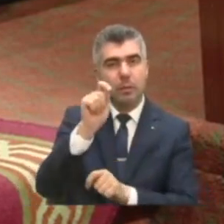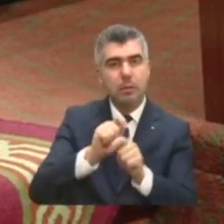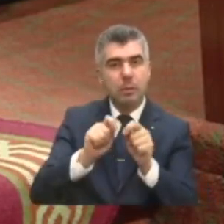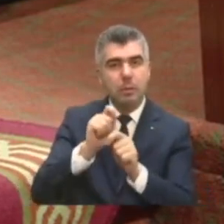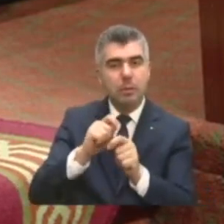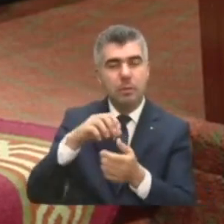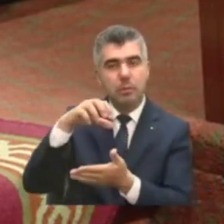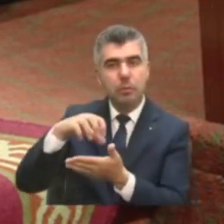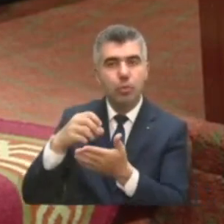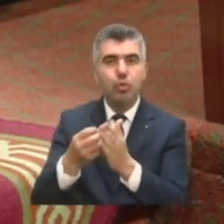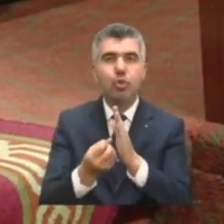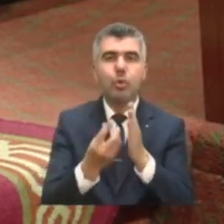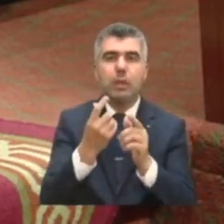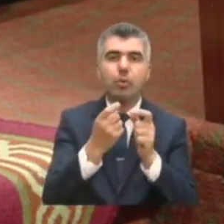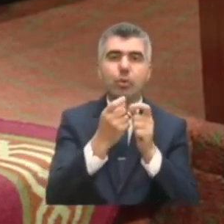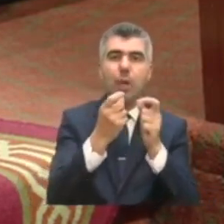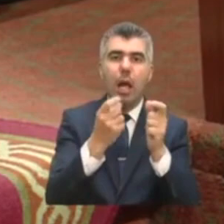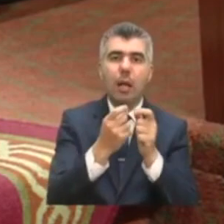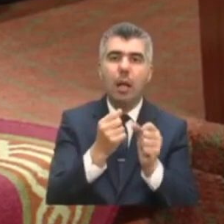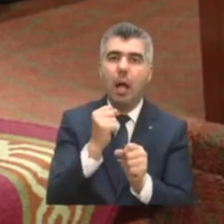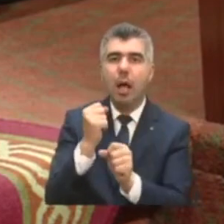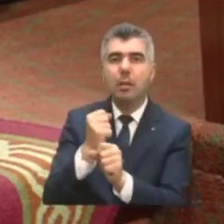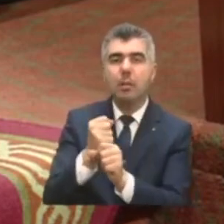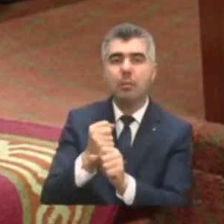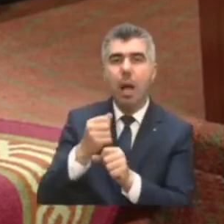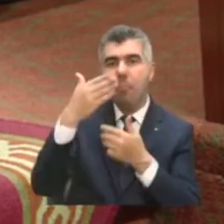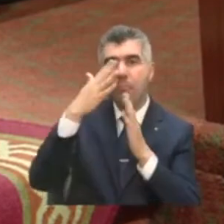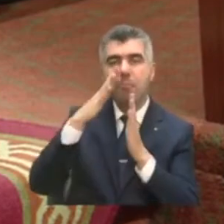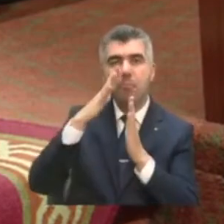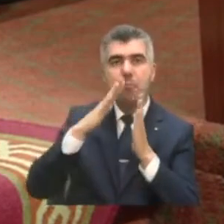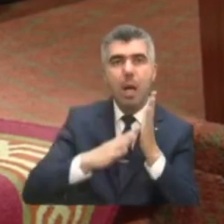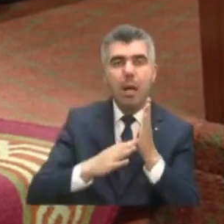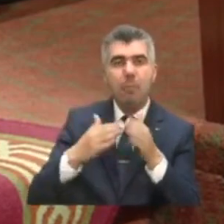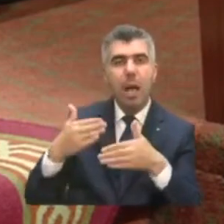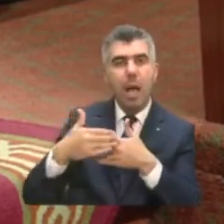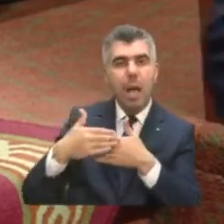مصانع جديده اللي غيشغلوا المغاربه ان شاء الله في القريب العاجل.